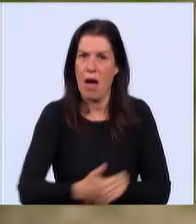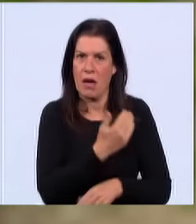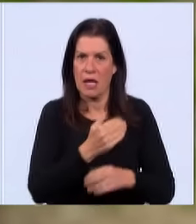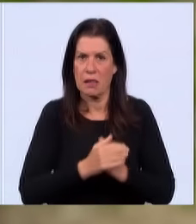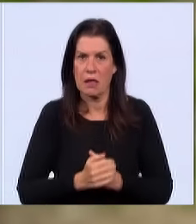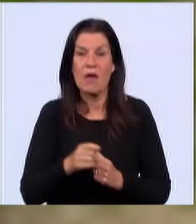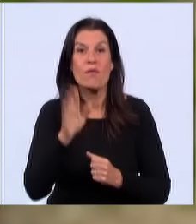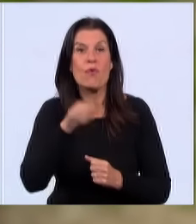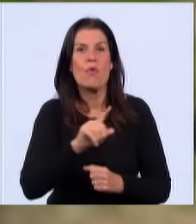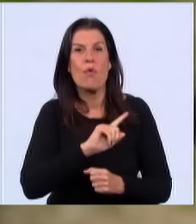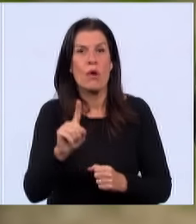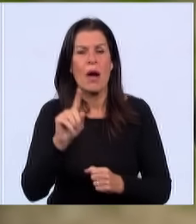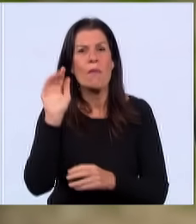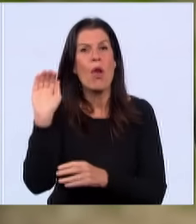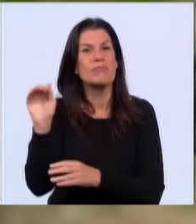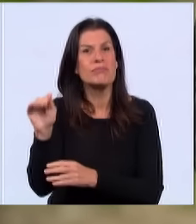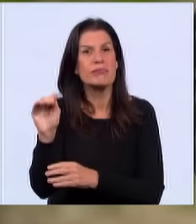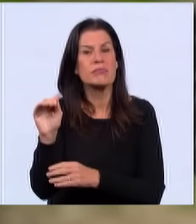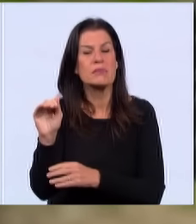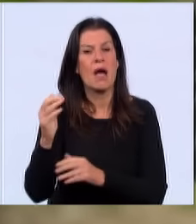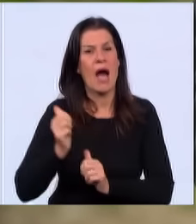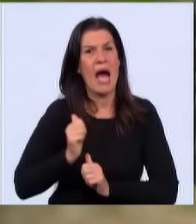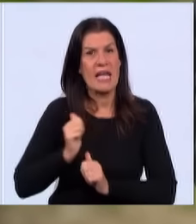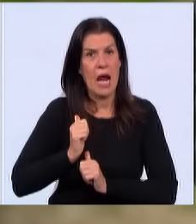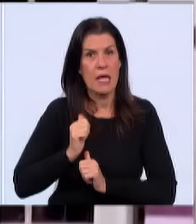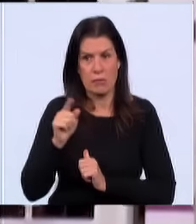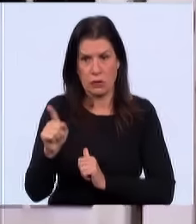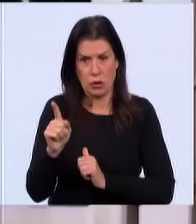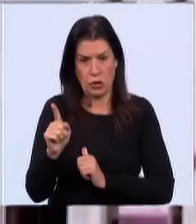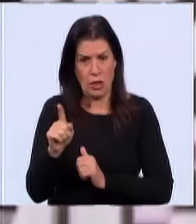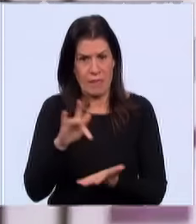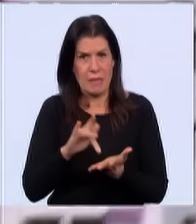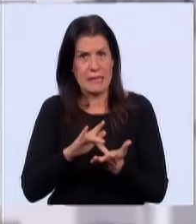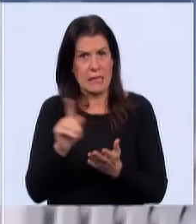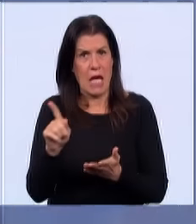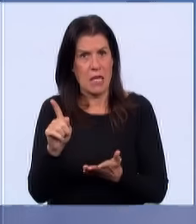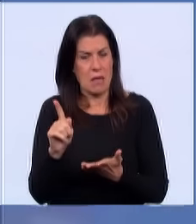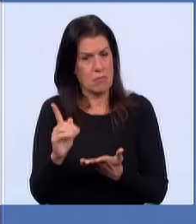הגזרה, כוח שלדג שנמצא בכוננות של רבע שעה.